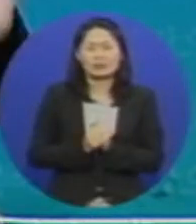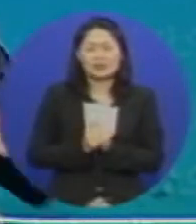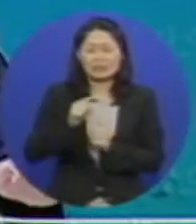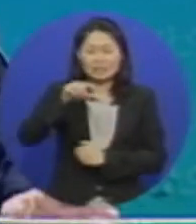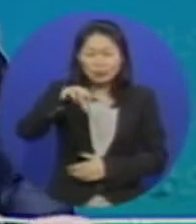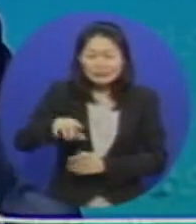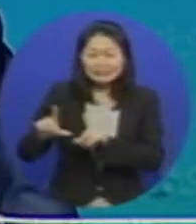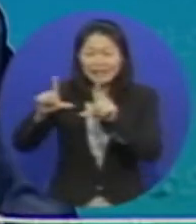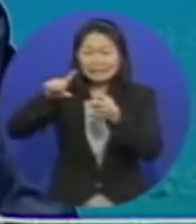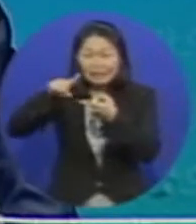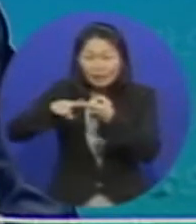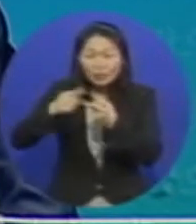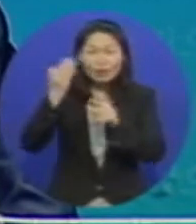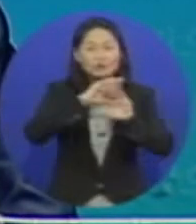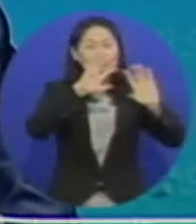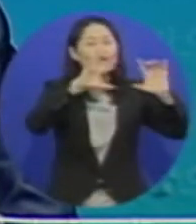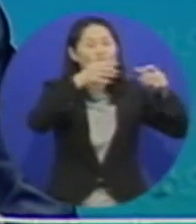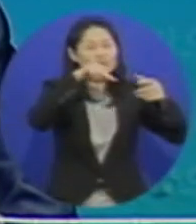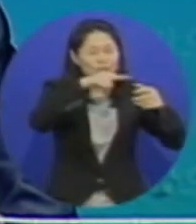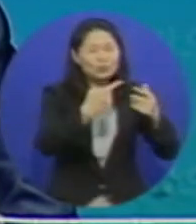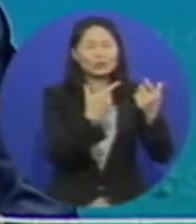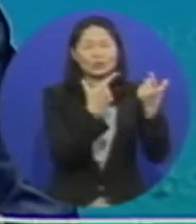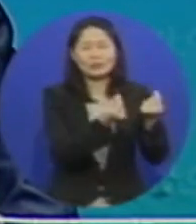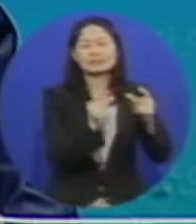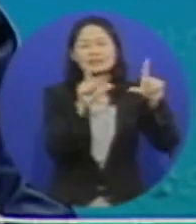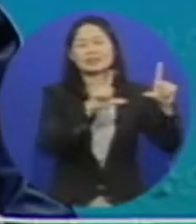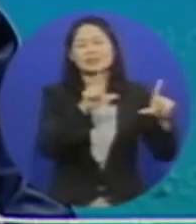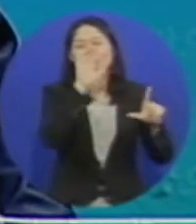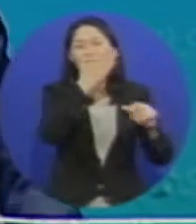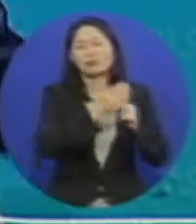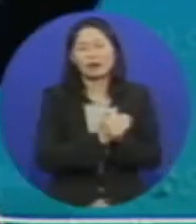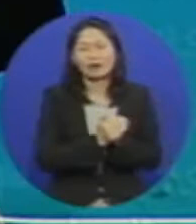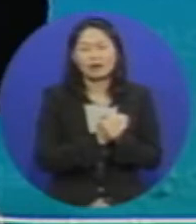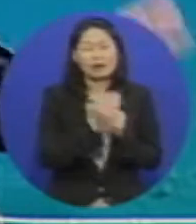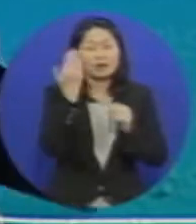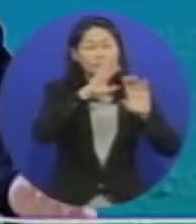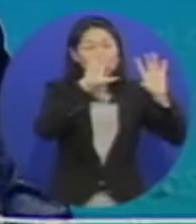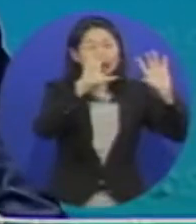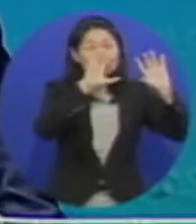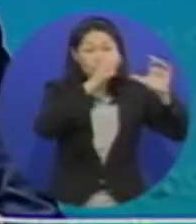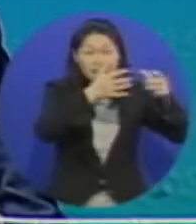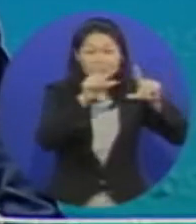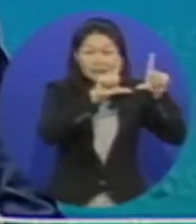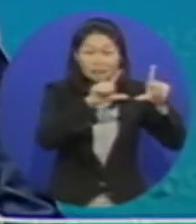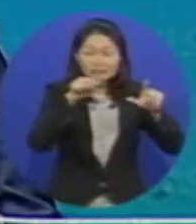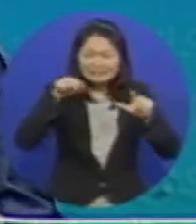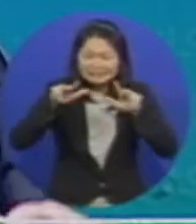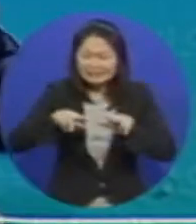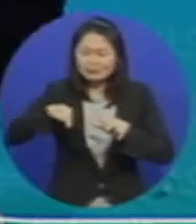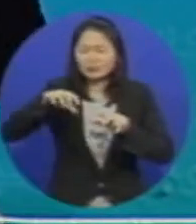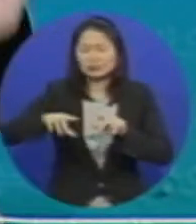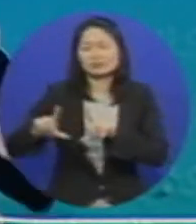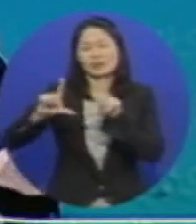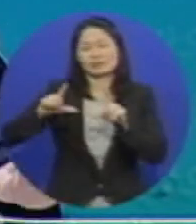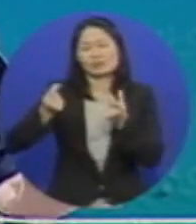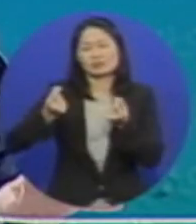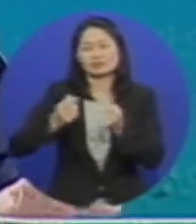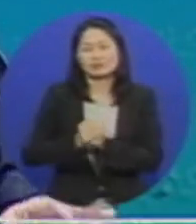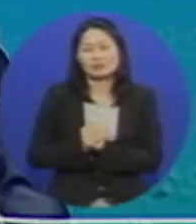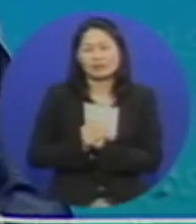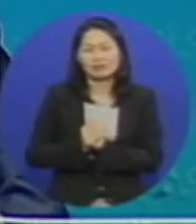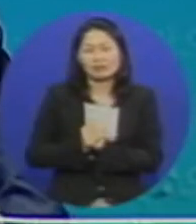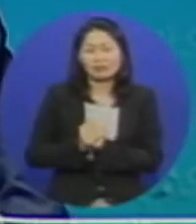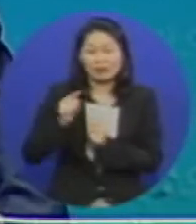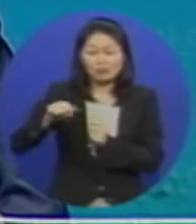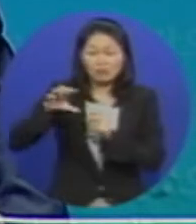여기서 사는 대로 전국 가서 사는 거예요 천국에서 사는곳 지금 여기서 사는 거예요 여기서 그렇게 못샀는데